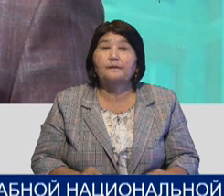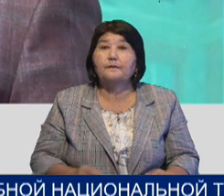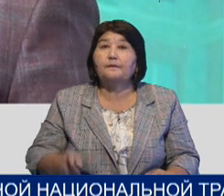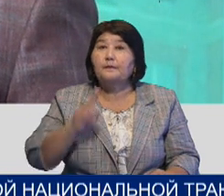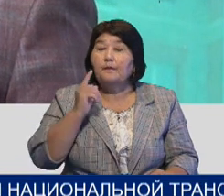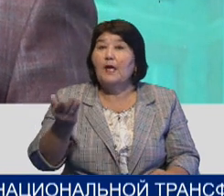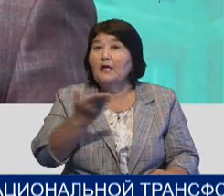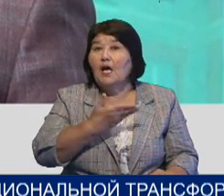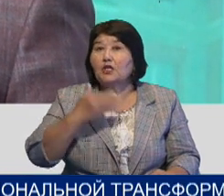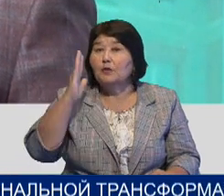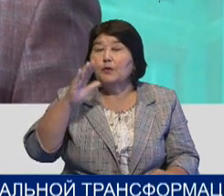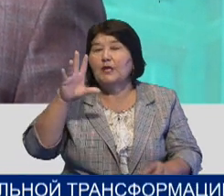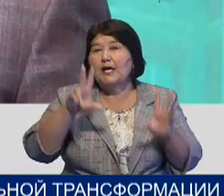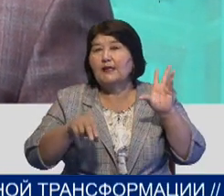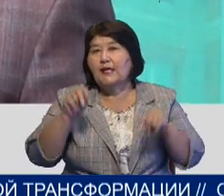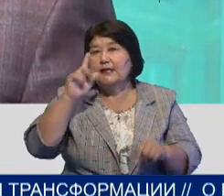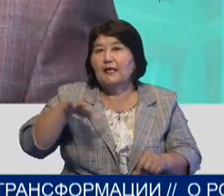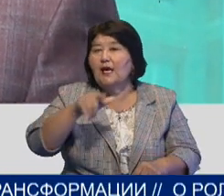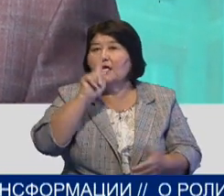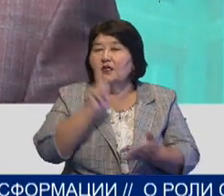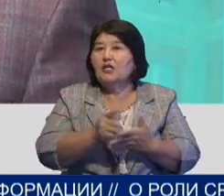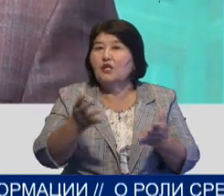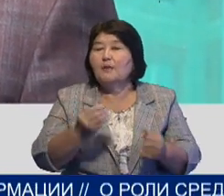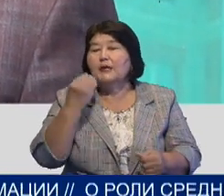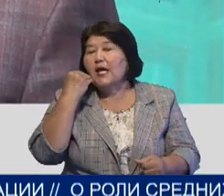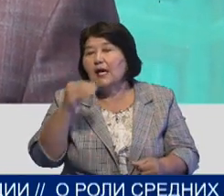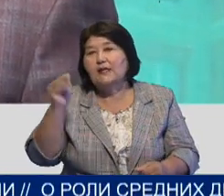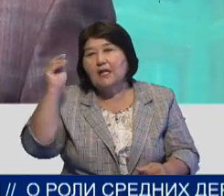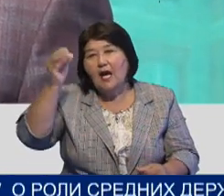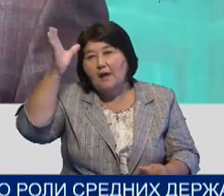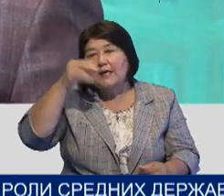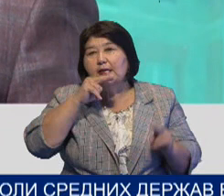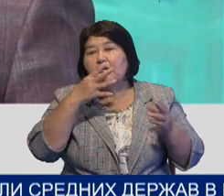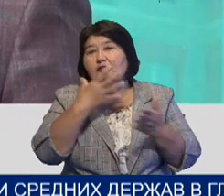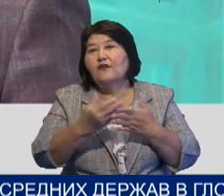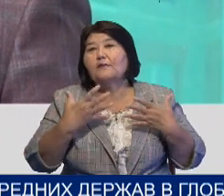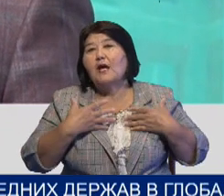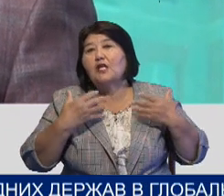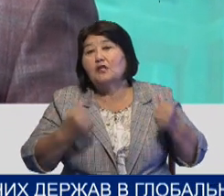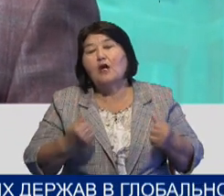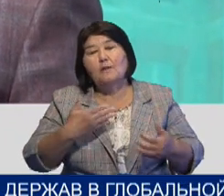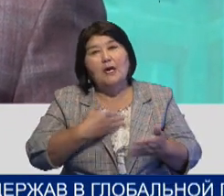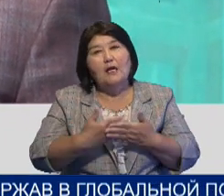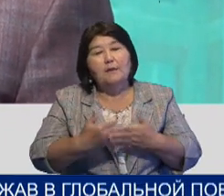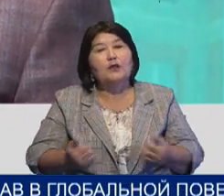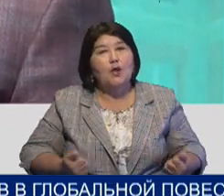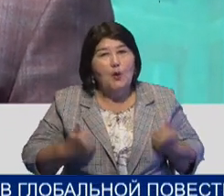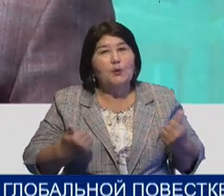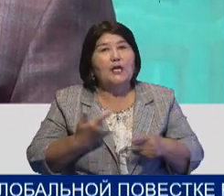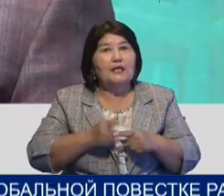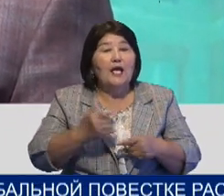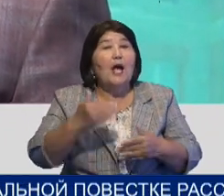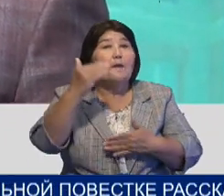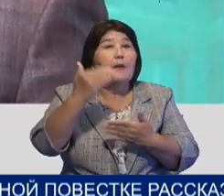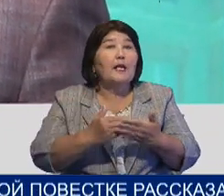молодёжь - наше будущее Надежда страны они должны получать качественное образование и следить за своим здоровьем мы прикладываем все усилия для этого